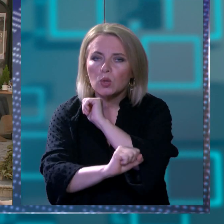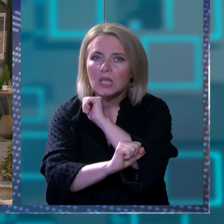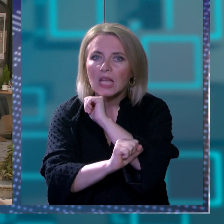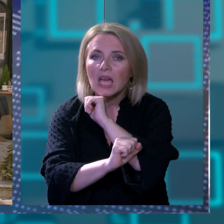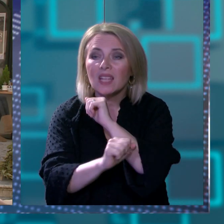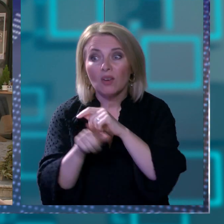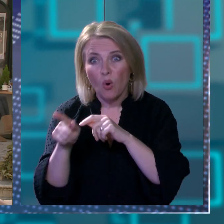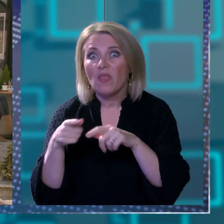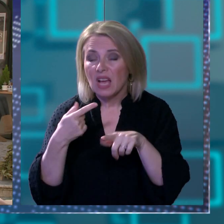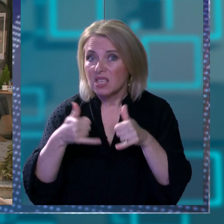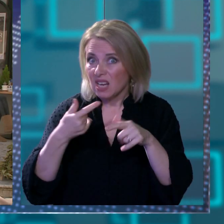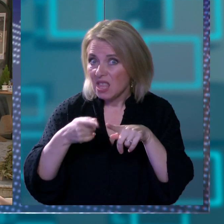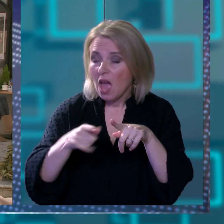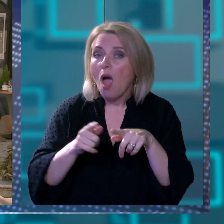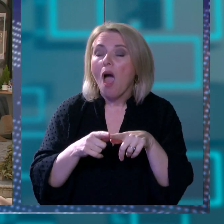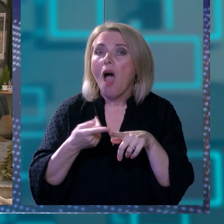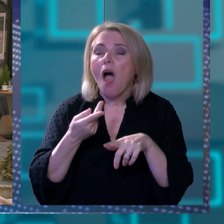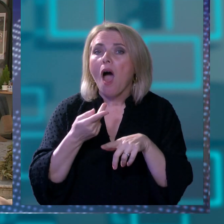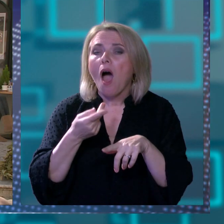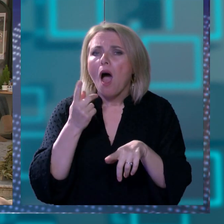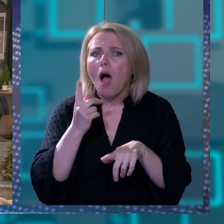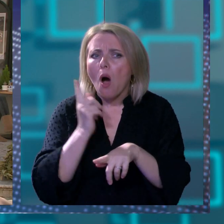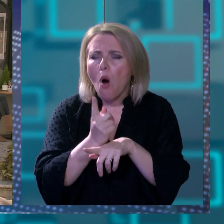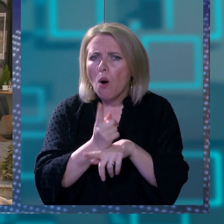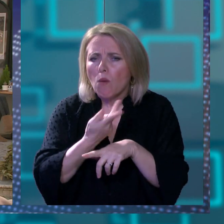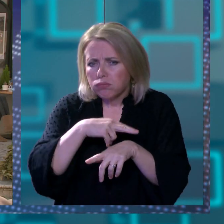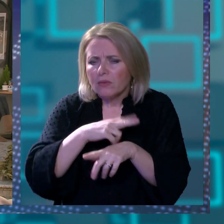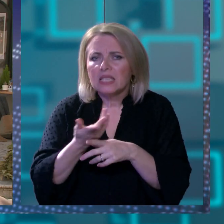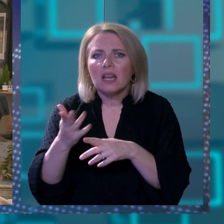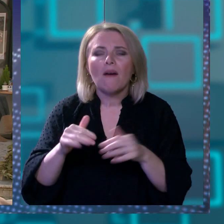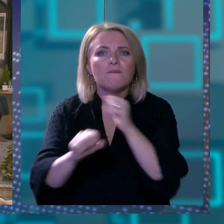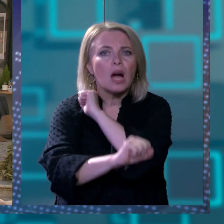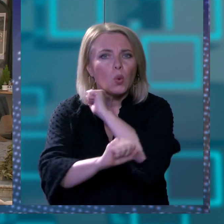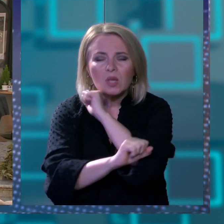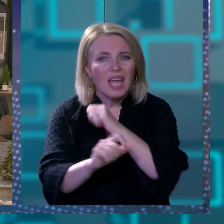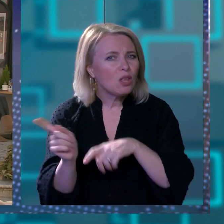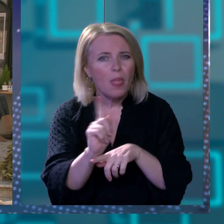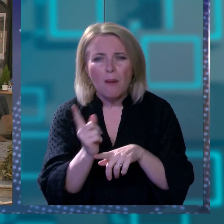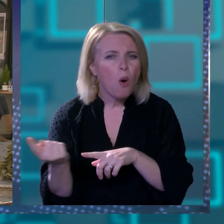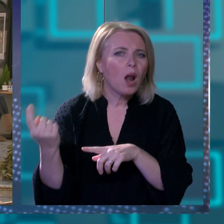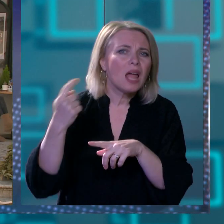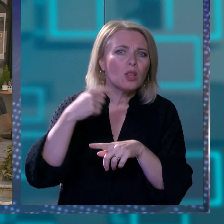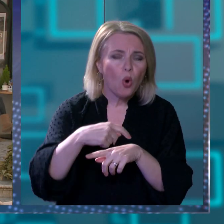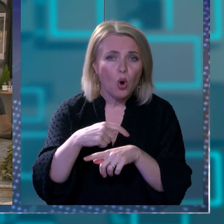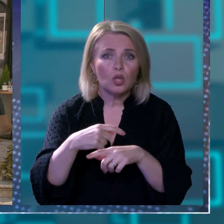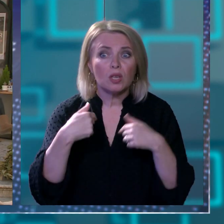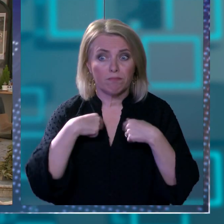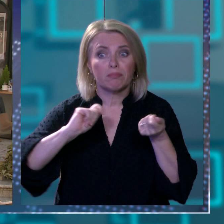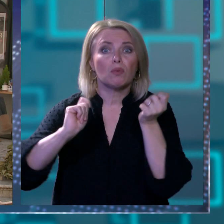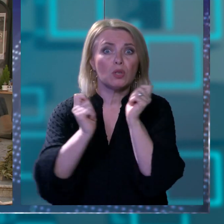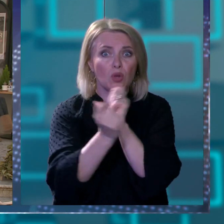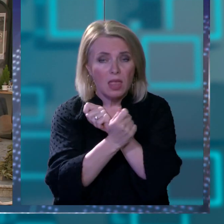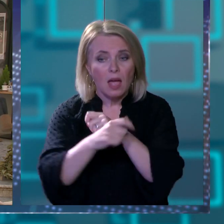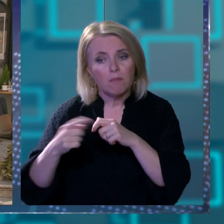zbog obaveza na fakultetu naravno nije mogla prisustvovati ovaj svečanom potpisivanju. U svakom slučaju ovo